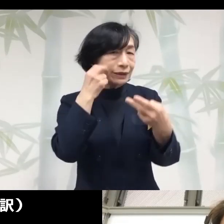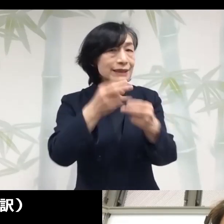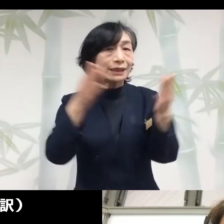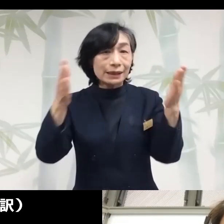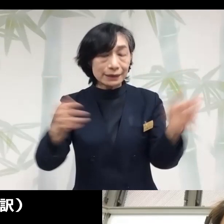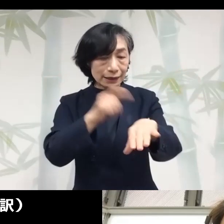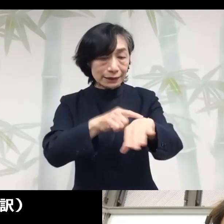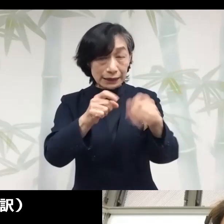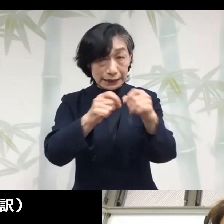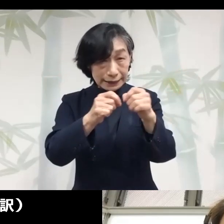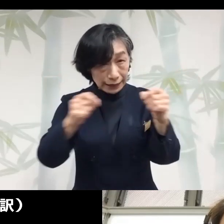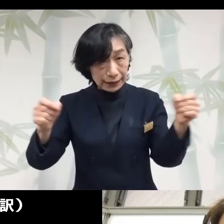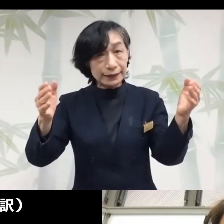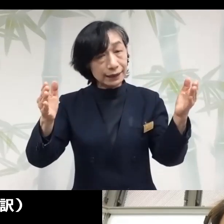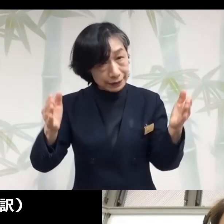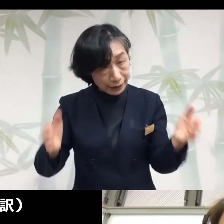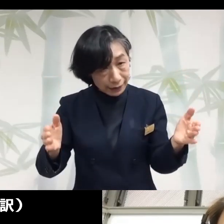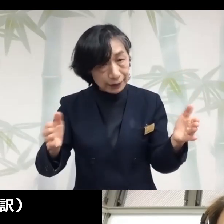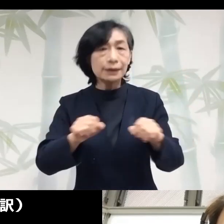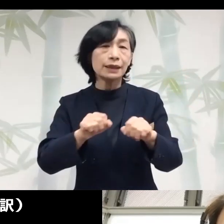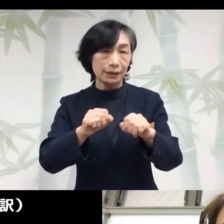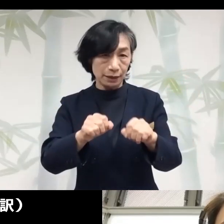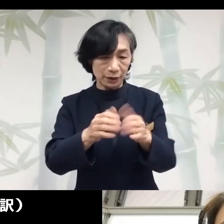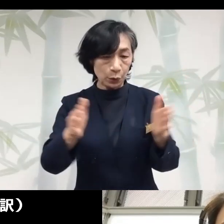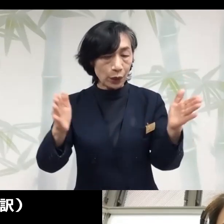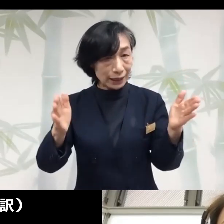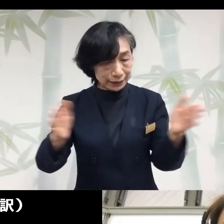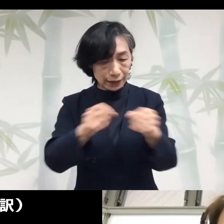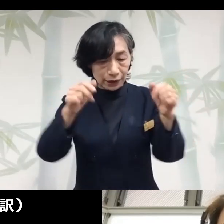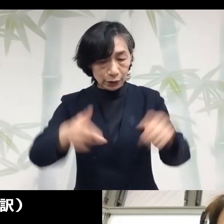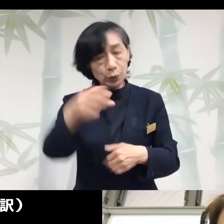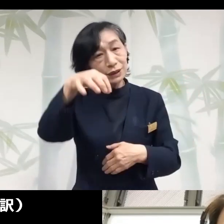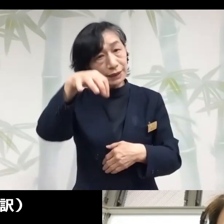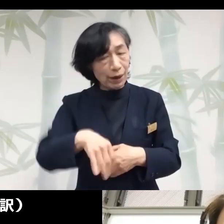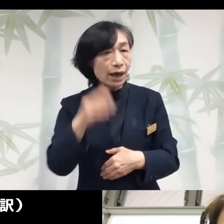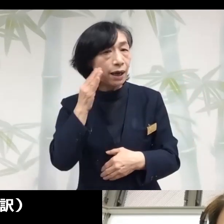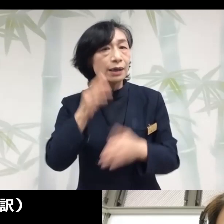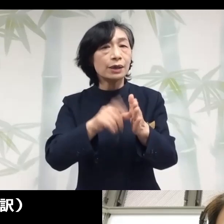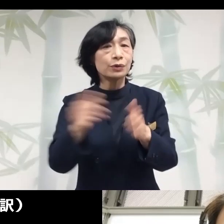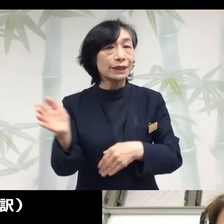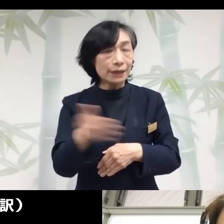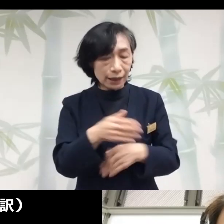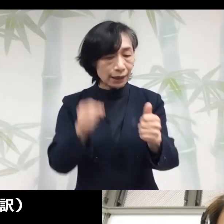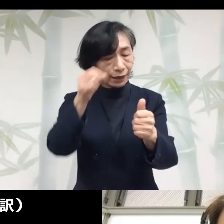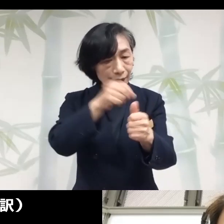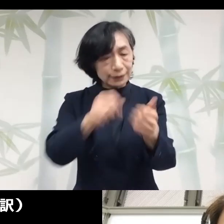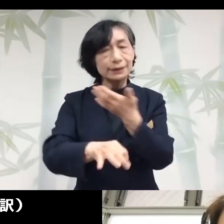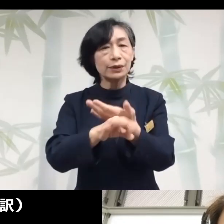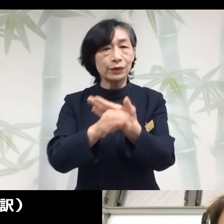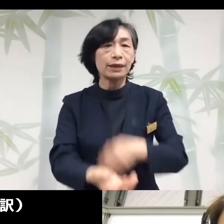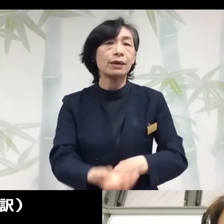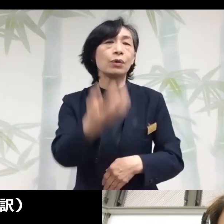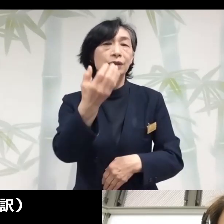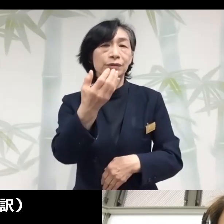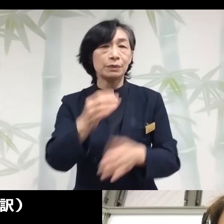間に、渡っています。この間、長岡教市では早い段階で感染事例が発生したもの